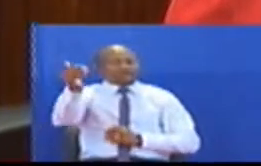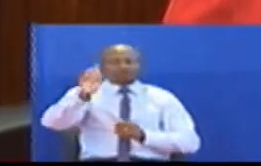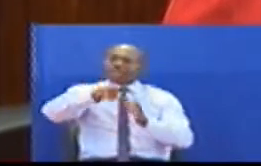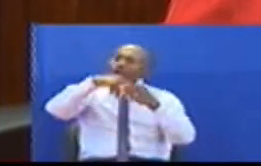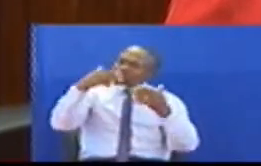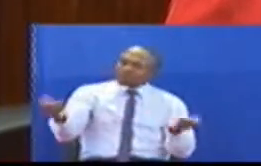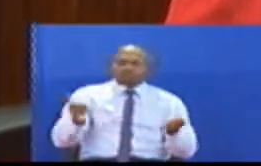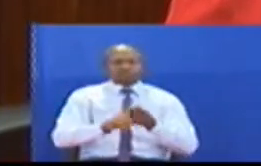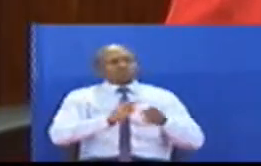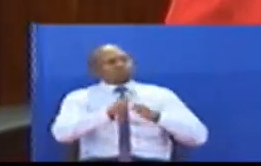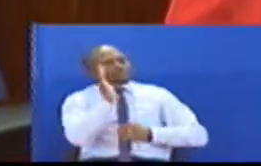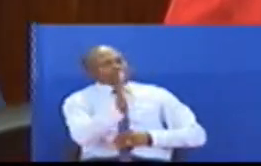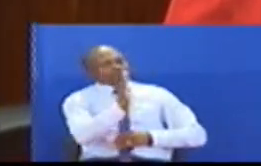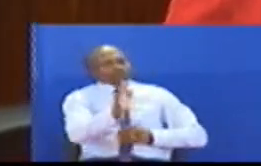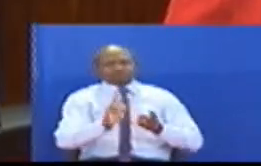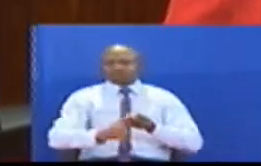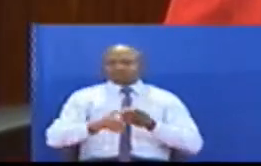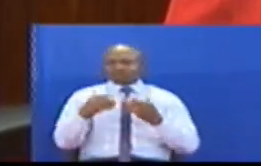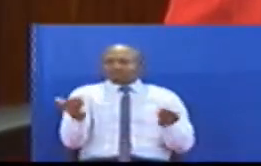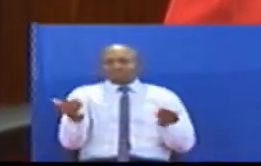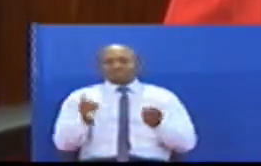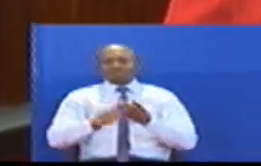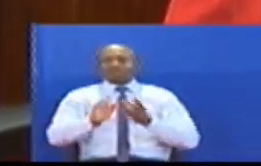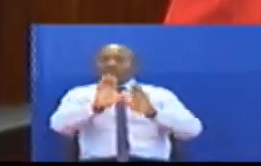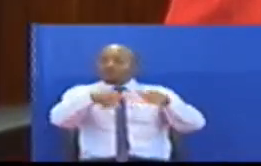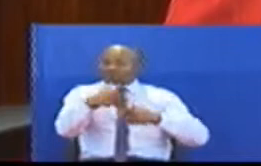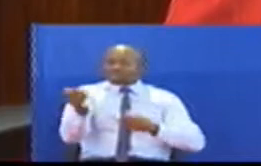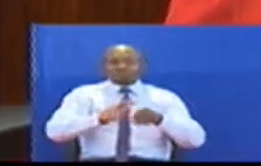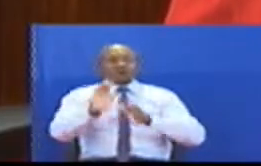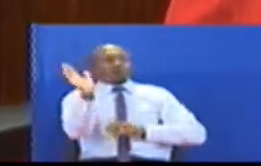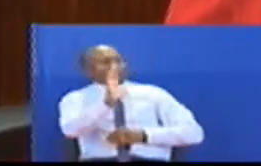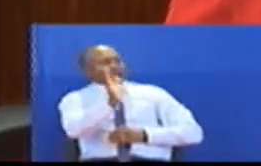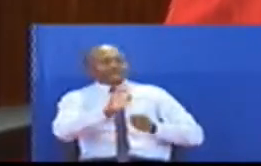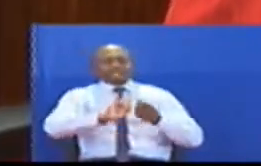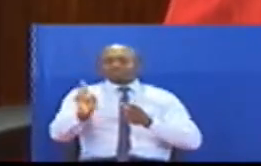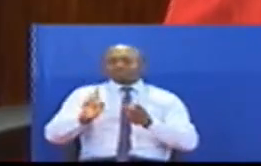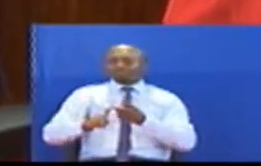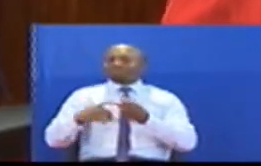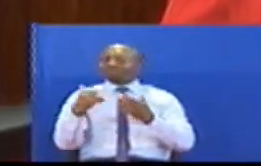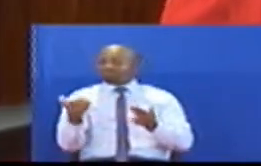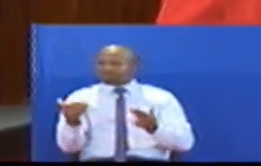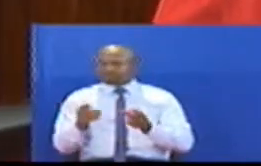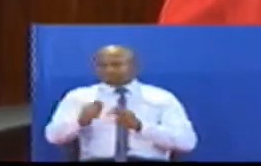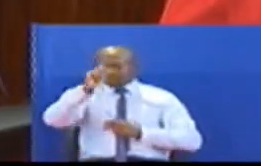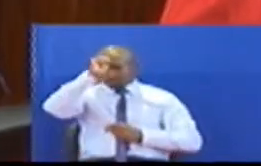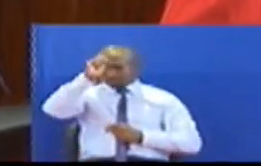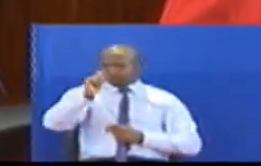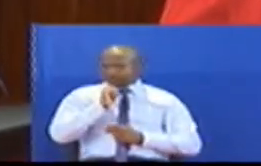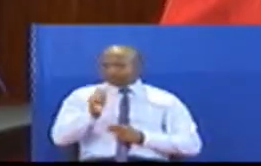tumia zile dakika tatu ambazo umemwachia, na hakika wewe mbunge atatumia kuaga badala ya kuendelea kuzungumza mambo mengine. Mheshimiwa Spika,